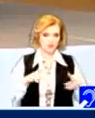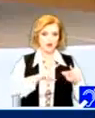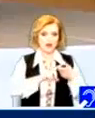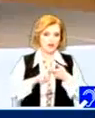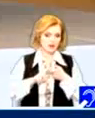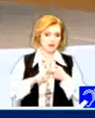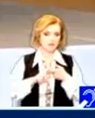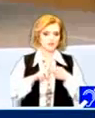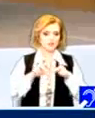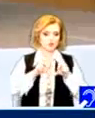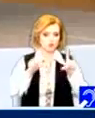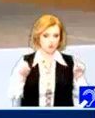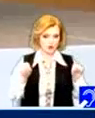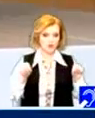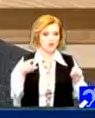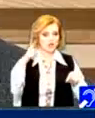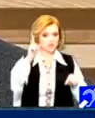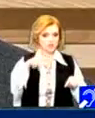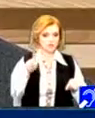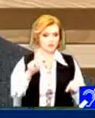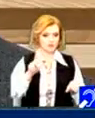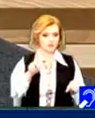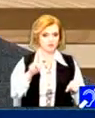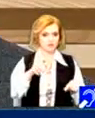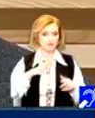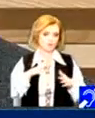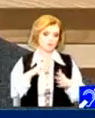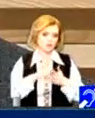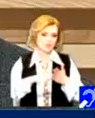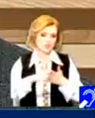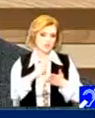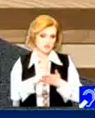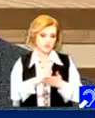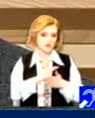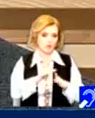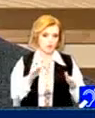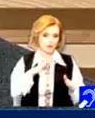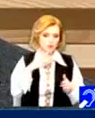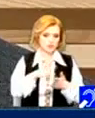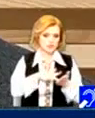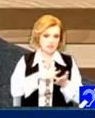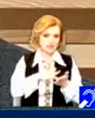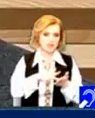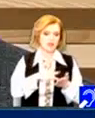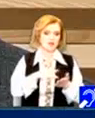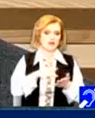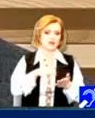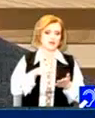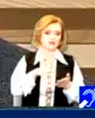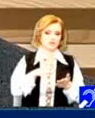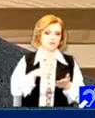legată de școlarizare. Cunoaștem că, din mai multe motive, unii copii romi, fiind părinți în